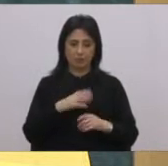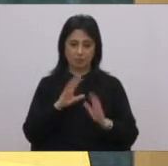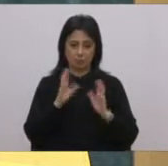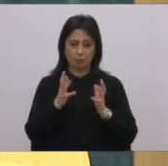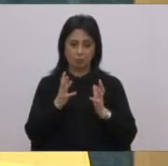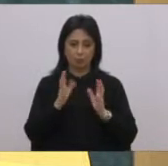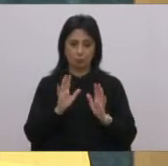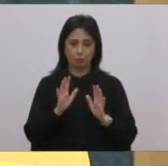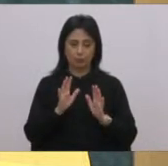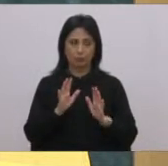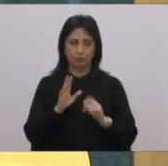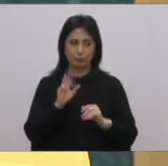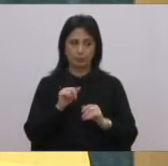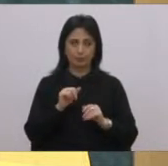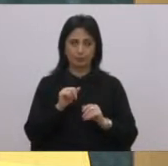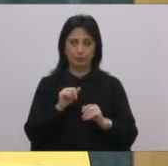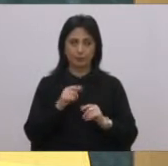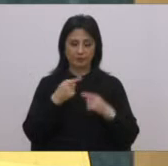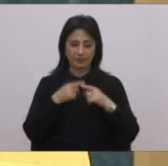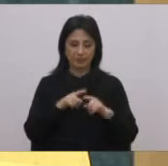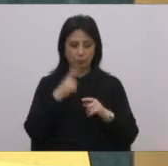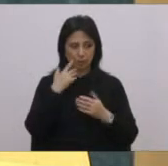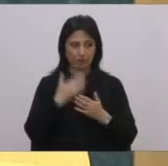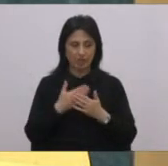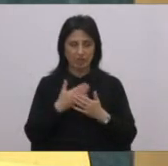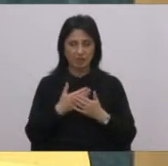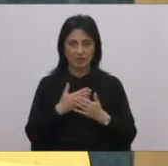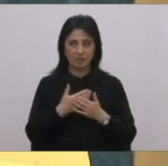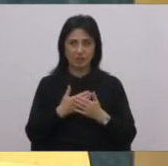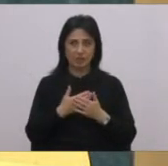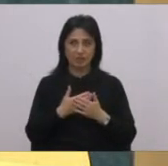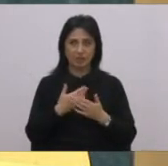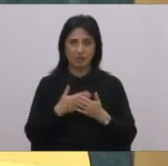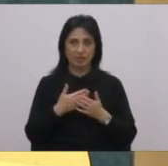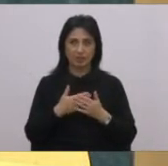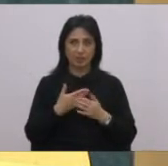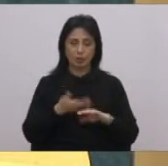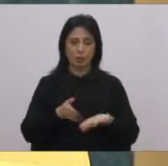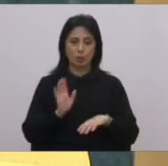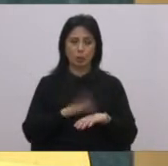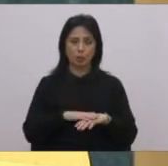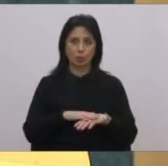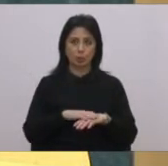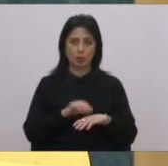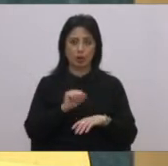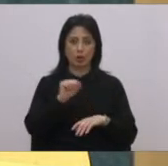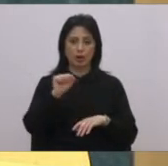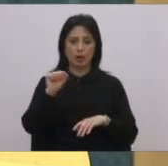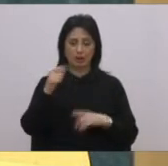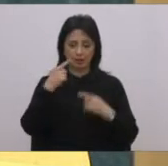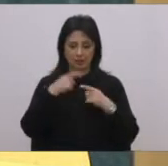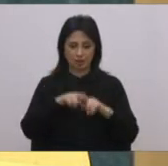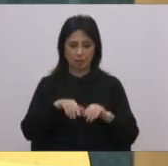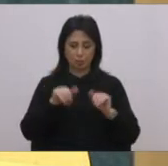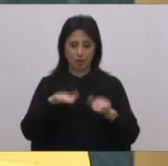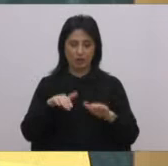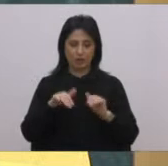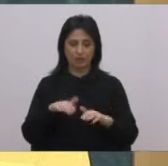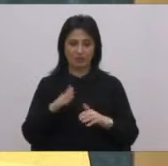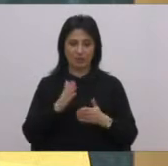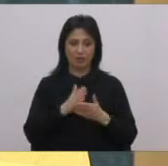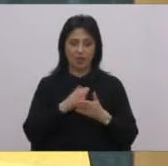მოცულობითი და საინჟინრო თვალსაზრისით, ასე ვთქვათ, რთული საინჟინრო გადაწყვეტები